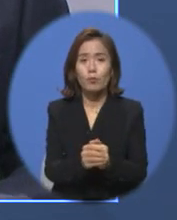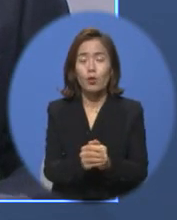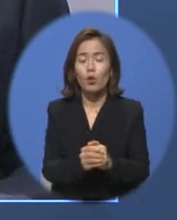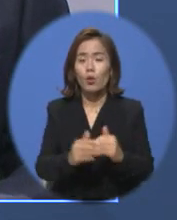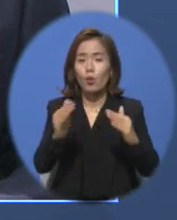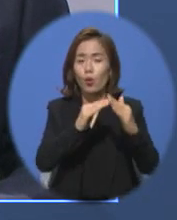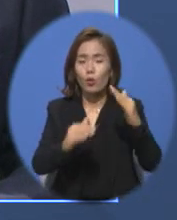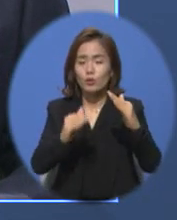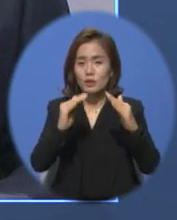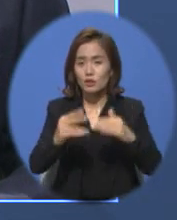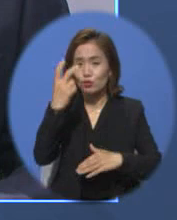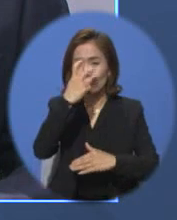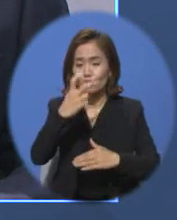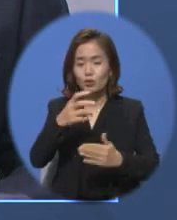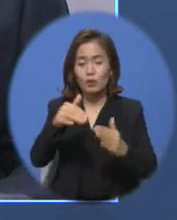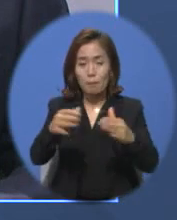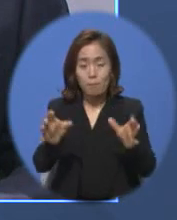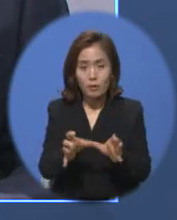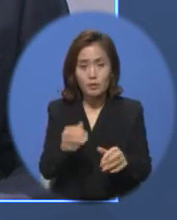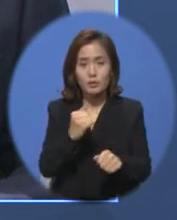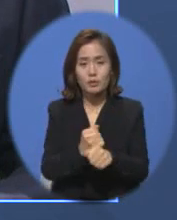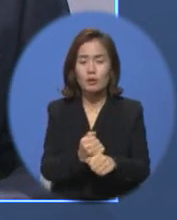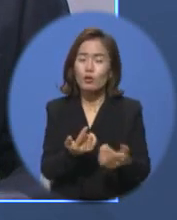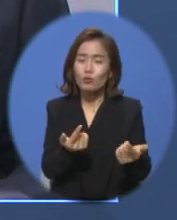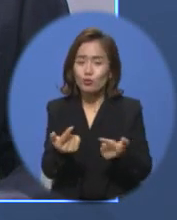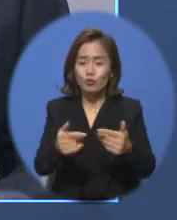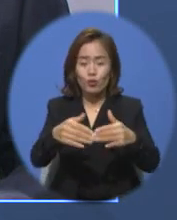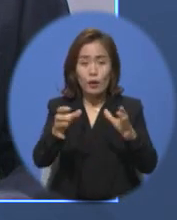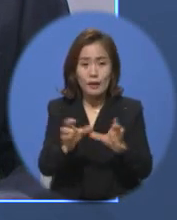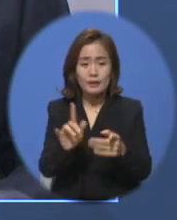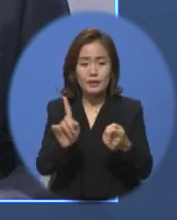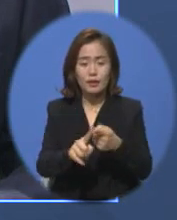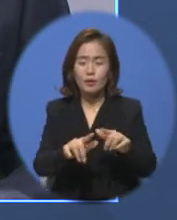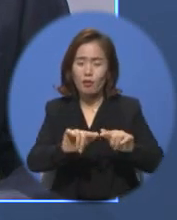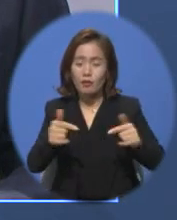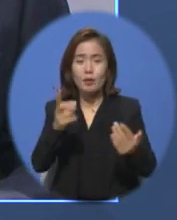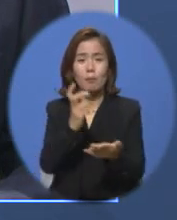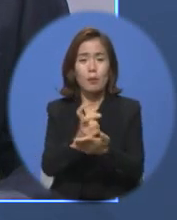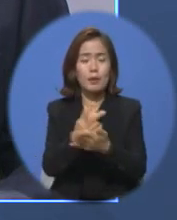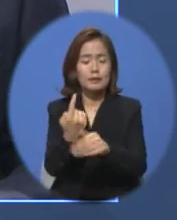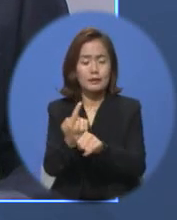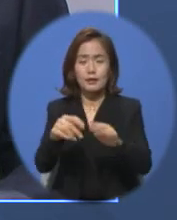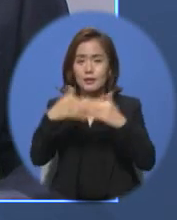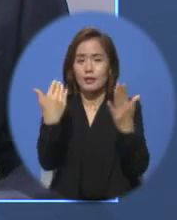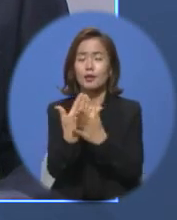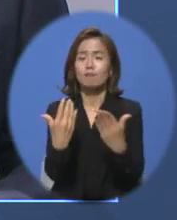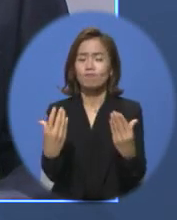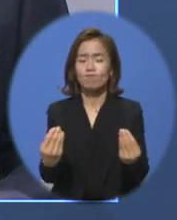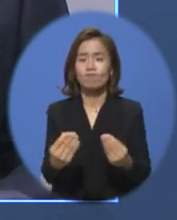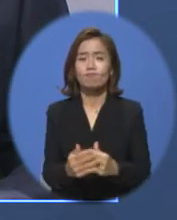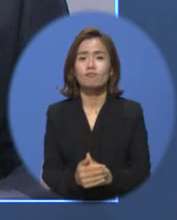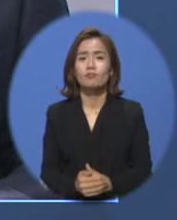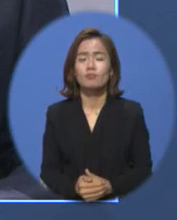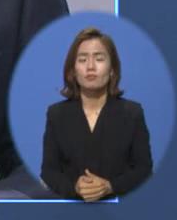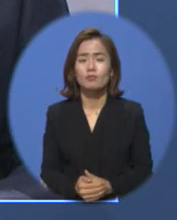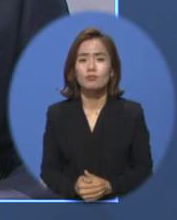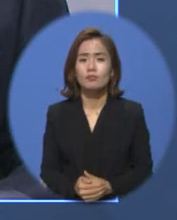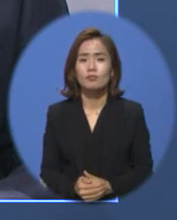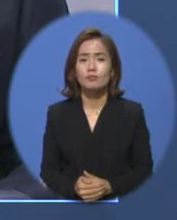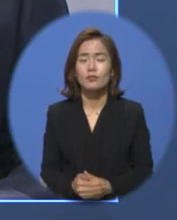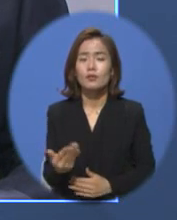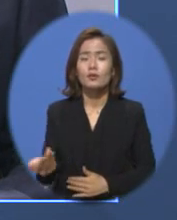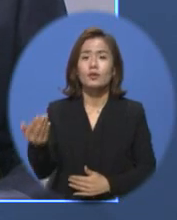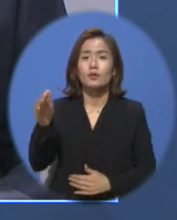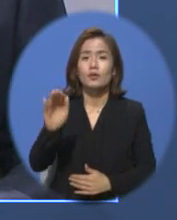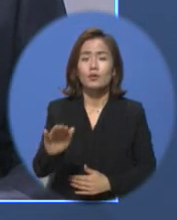개혁의상징인검찰개혁법이통과되었는데,이법은중앙정보국(CIO)의설립 과 경찰 과검찰간의수사권조정을